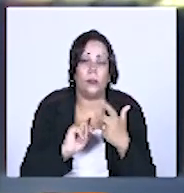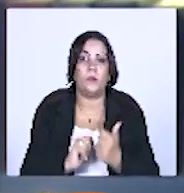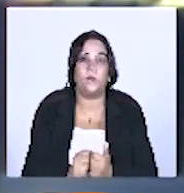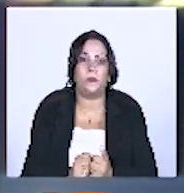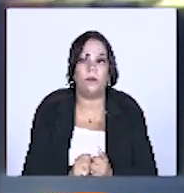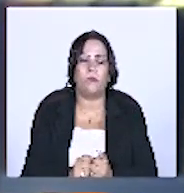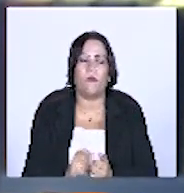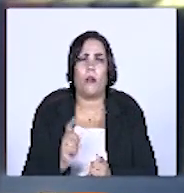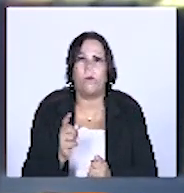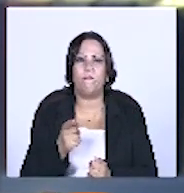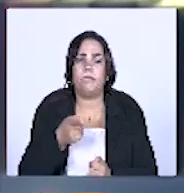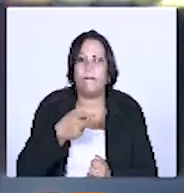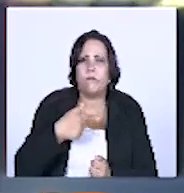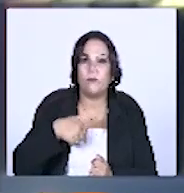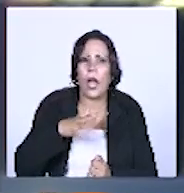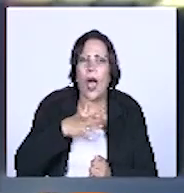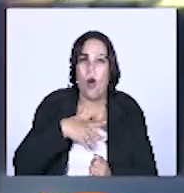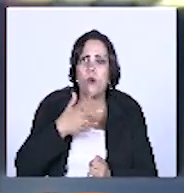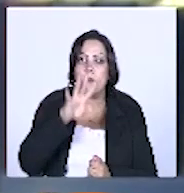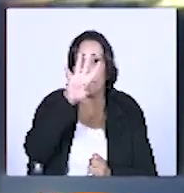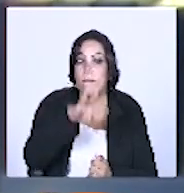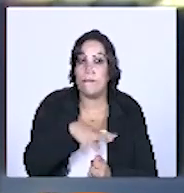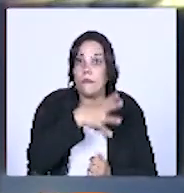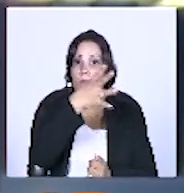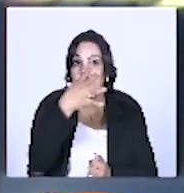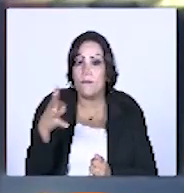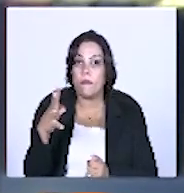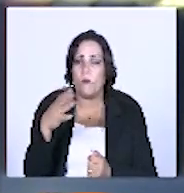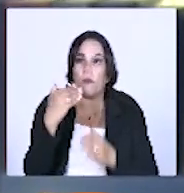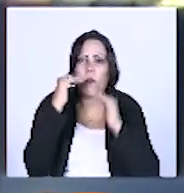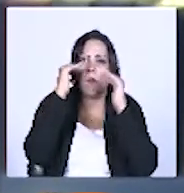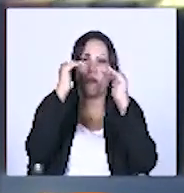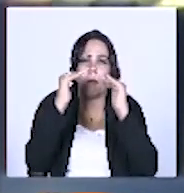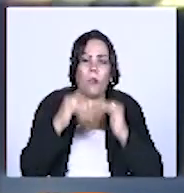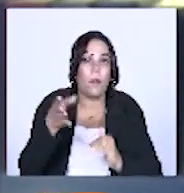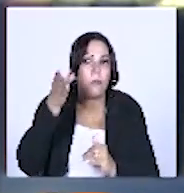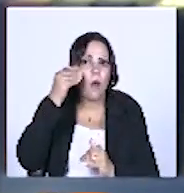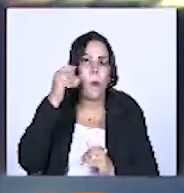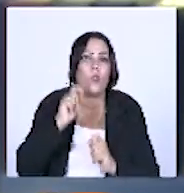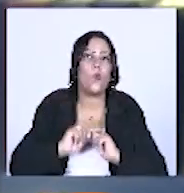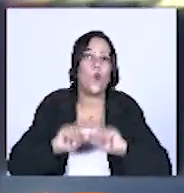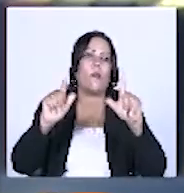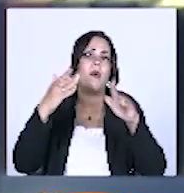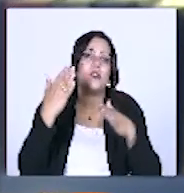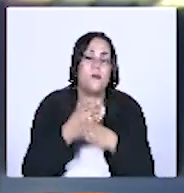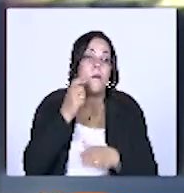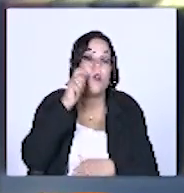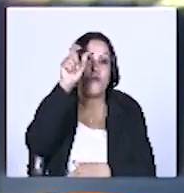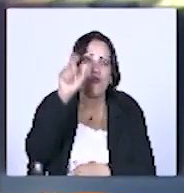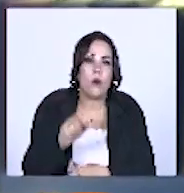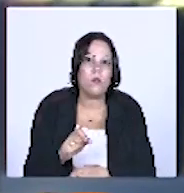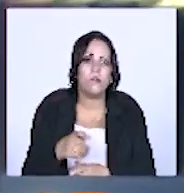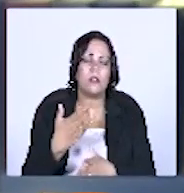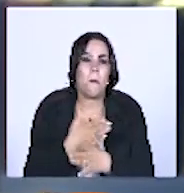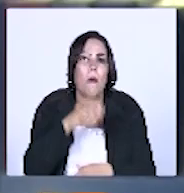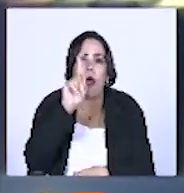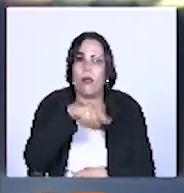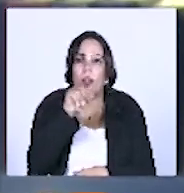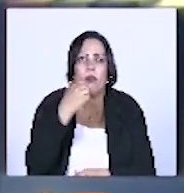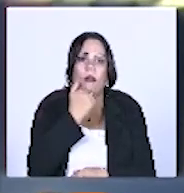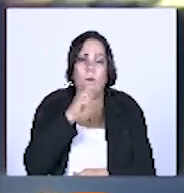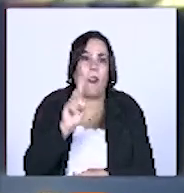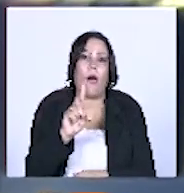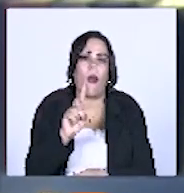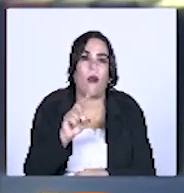لك طيب ما احنا عايزين قاعده بيانات واضحه عشان المواطن لا يظلم يعني بالفعل هل هنوصل